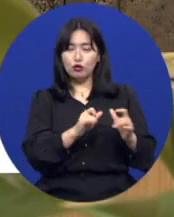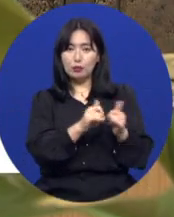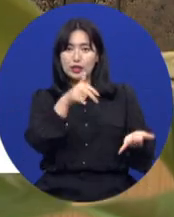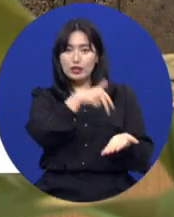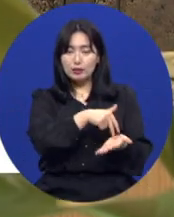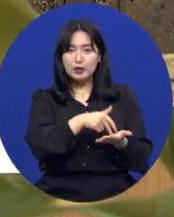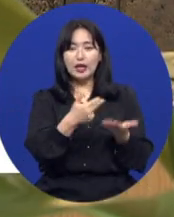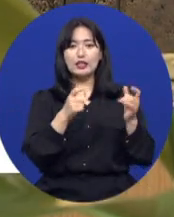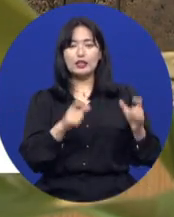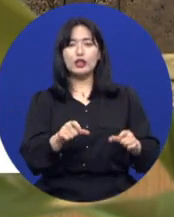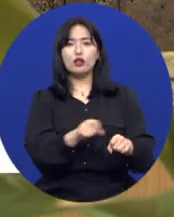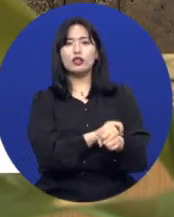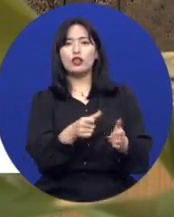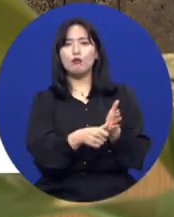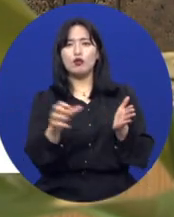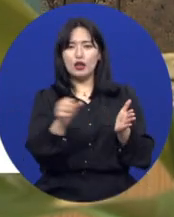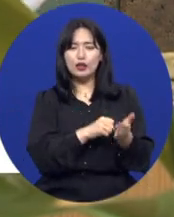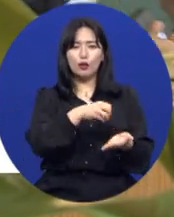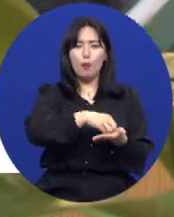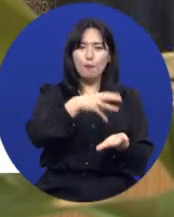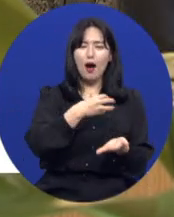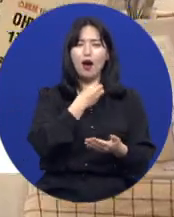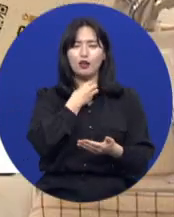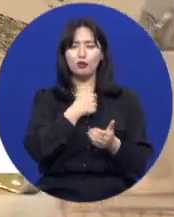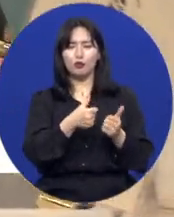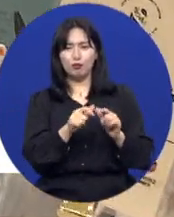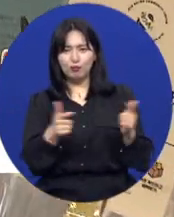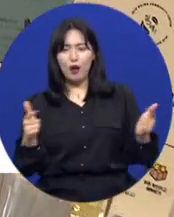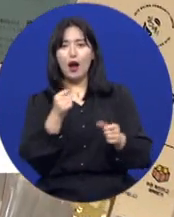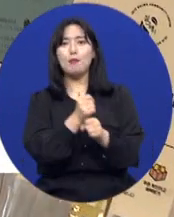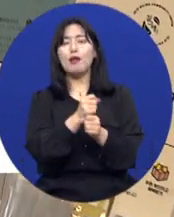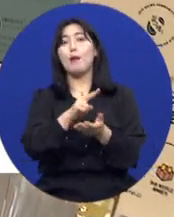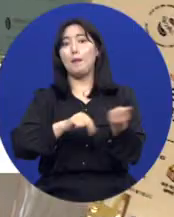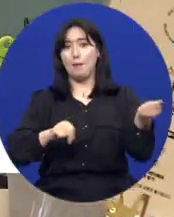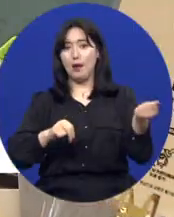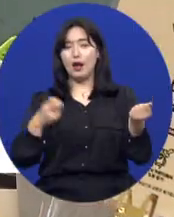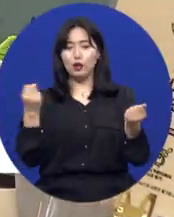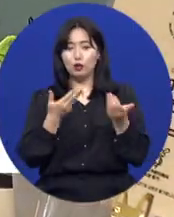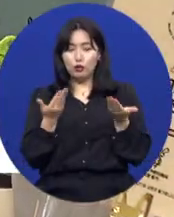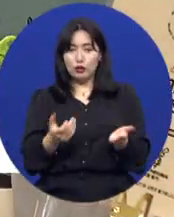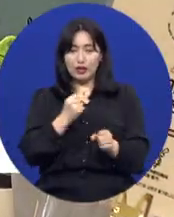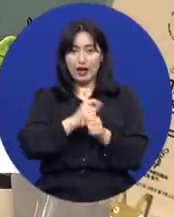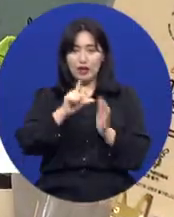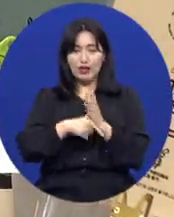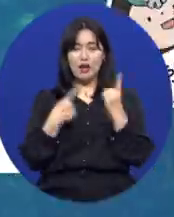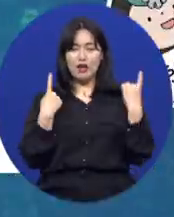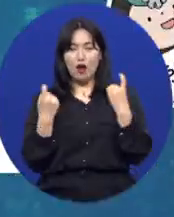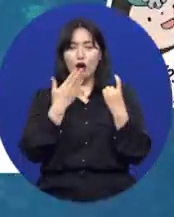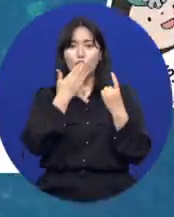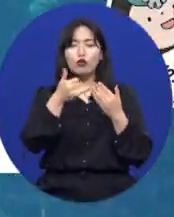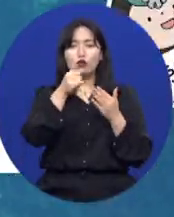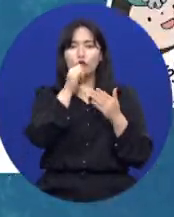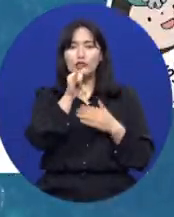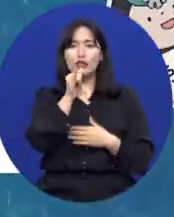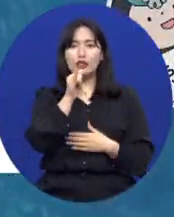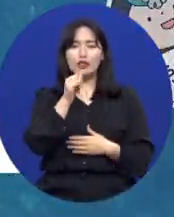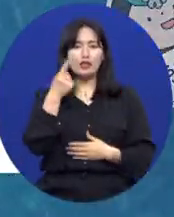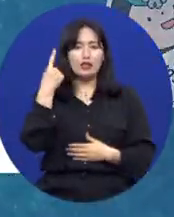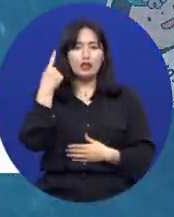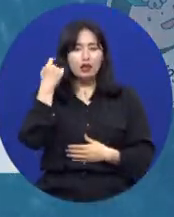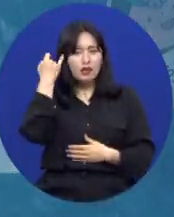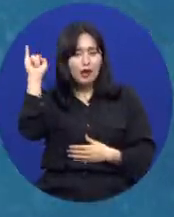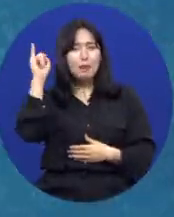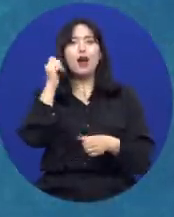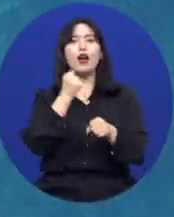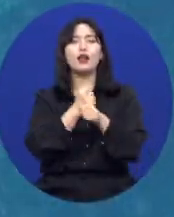특산물로 빵과 음료 등 다양한 제품을 만들어 판매하고 휴식할 때 마을을 여행할 수 있는 관광 상품도 개발해 수익을